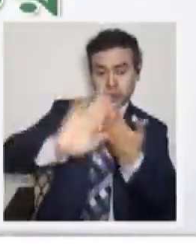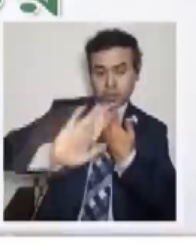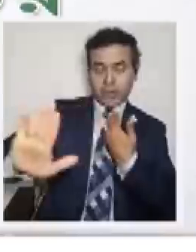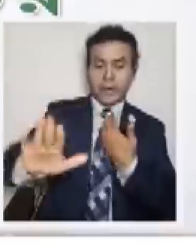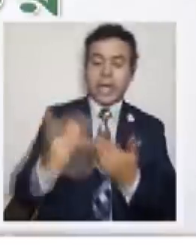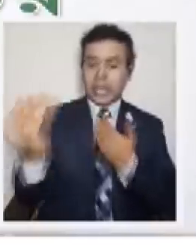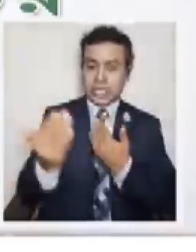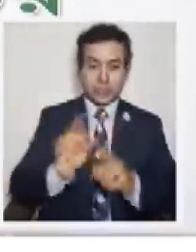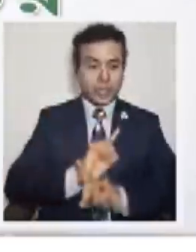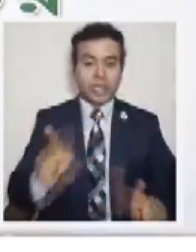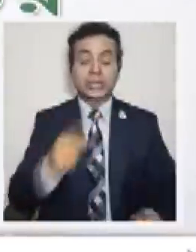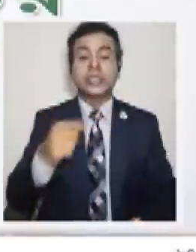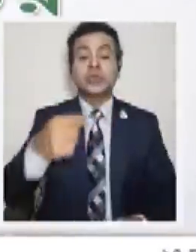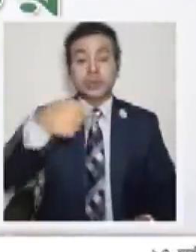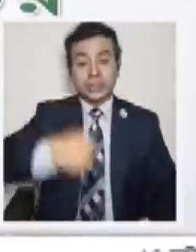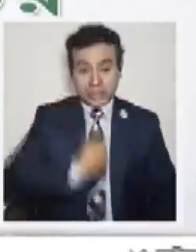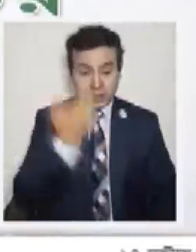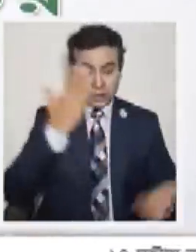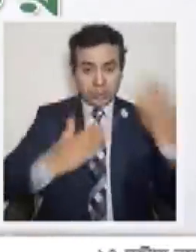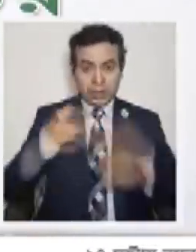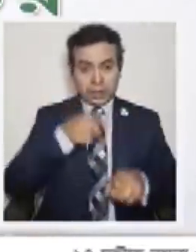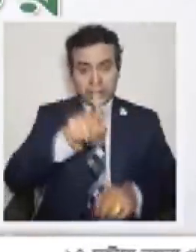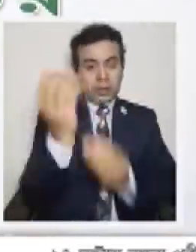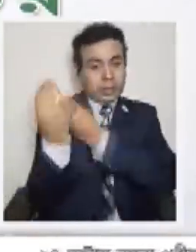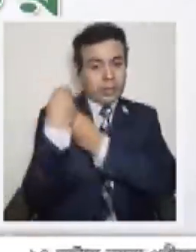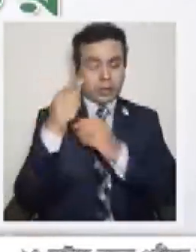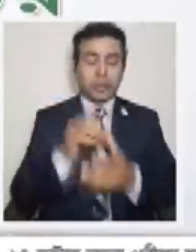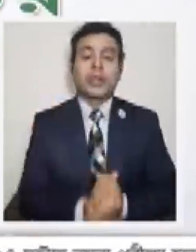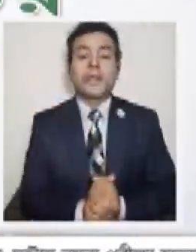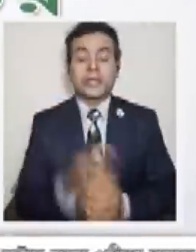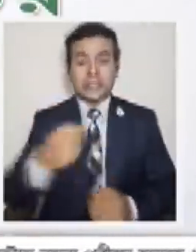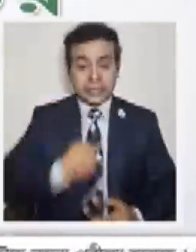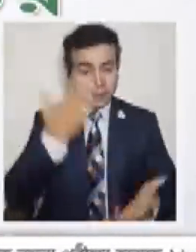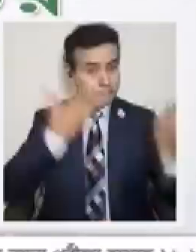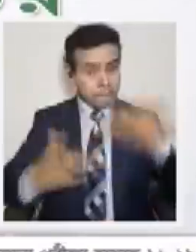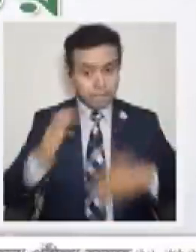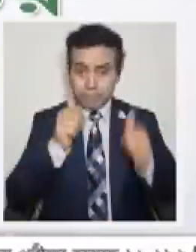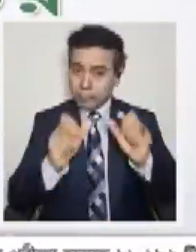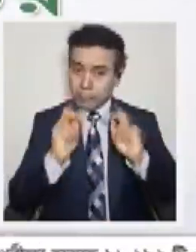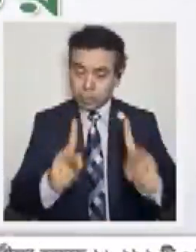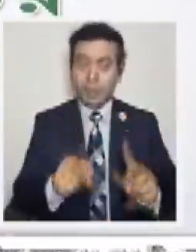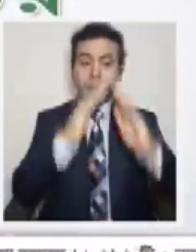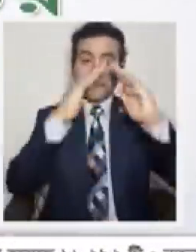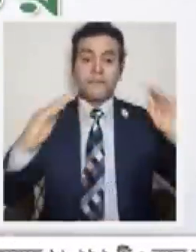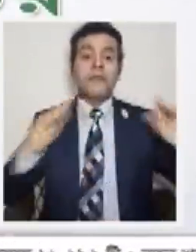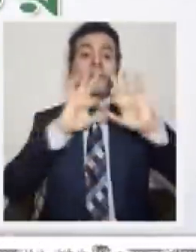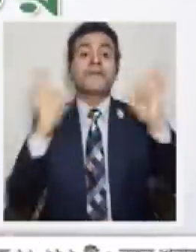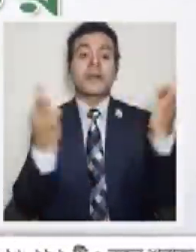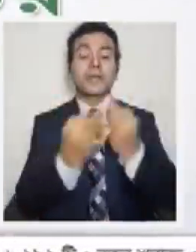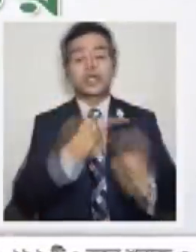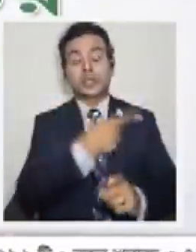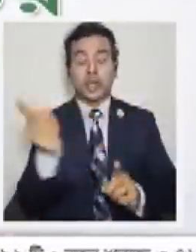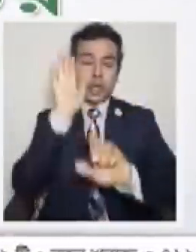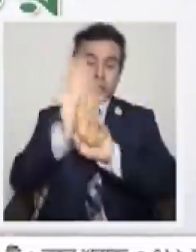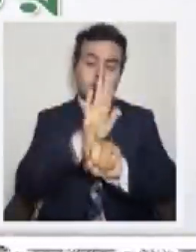পানি দিয়ে 20 সেকেন্ড ধরে হাত ধুবেন এবং সামাজিক দূরত্ব বজায় রাখবেন। আপনার সুরক্ষা আপনার হাতে এবং